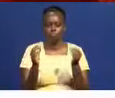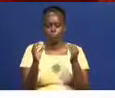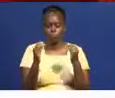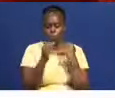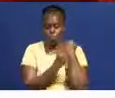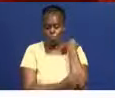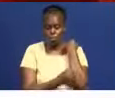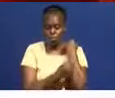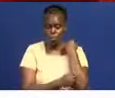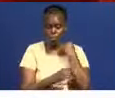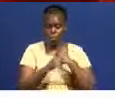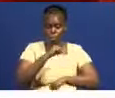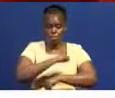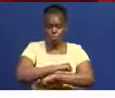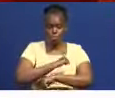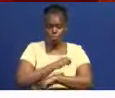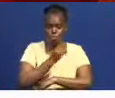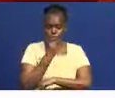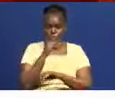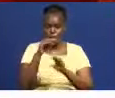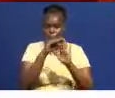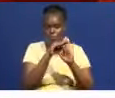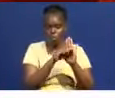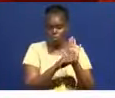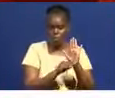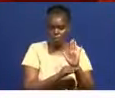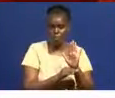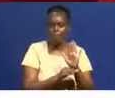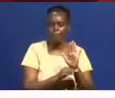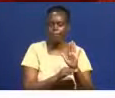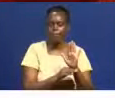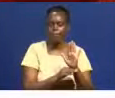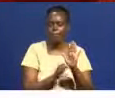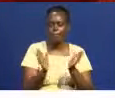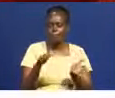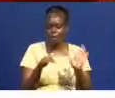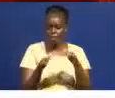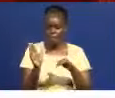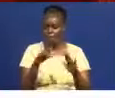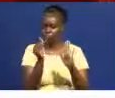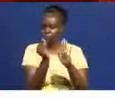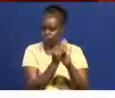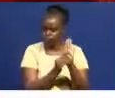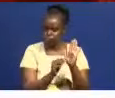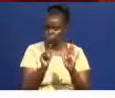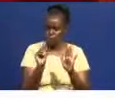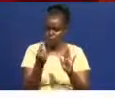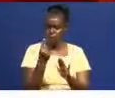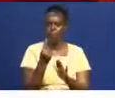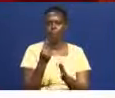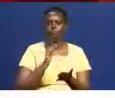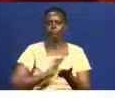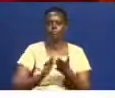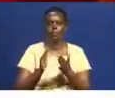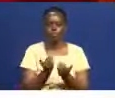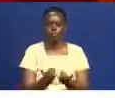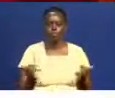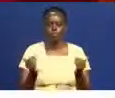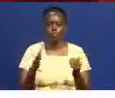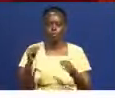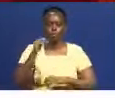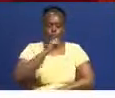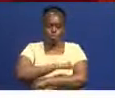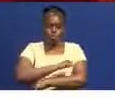maskini kama school feeding program, hiyo iregeshwe mara moja ili watoto waweze